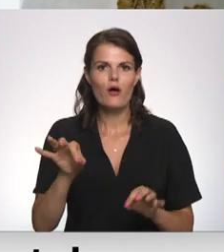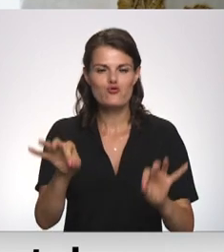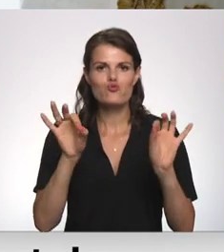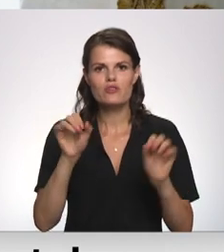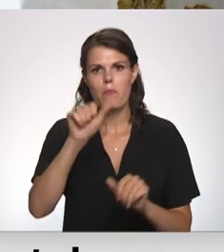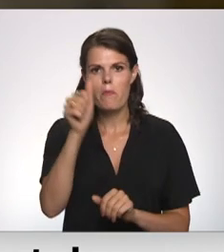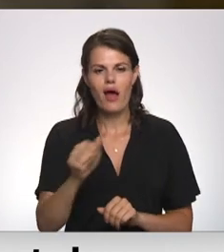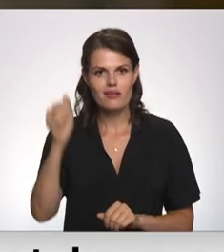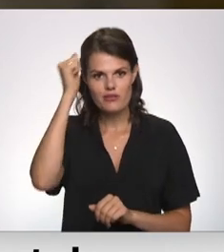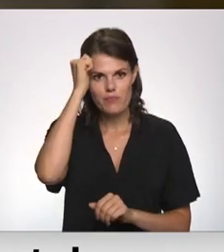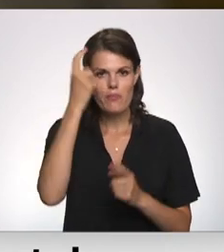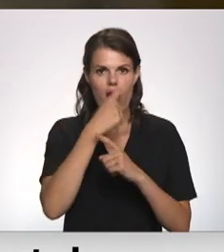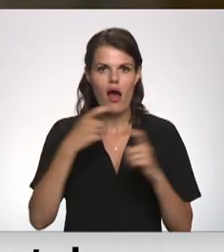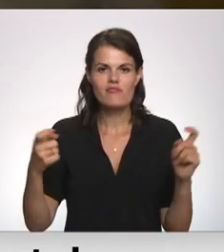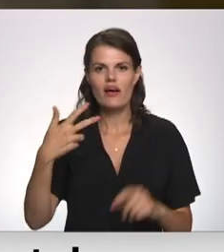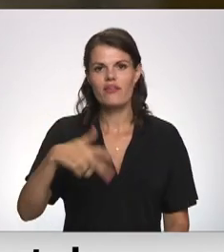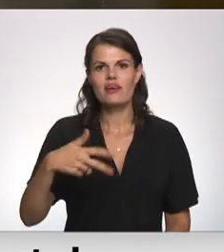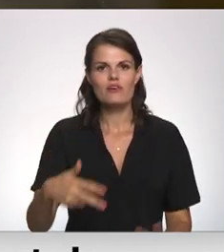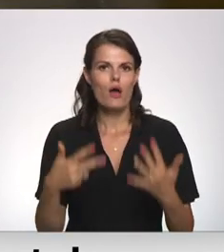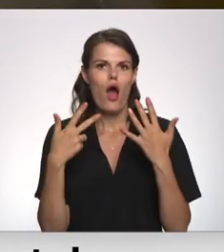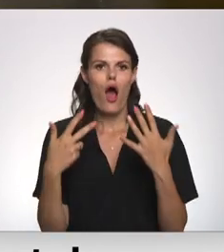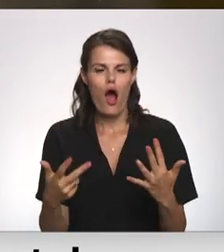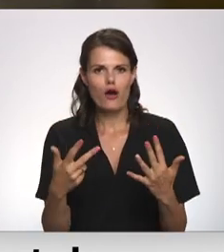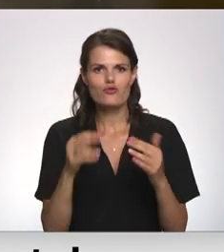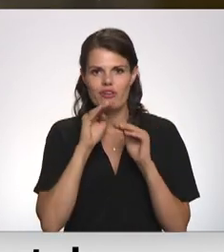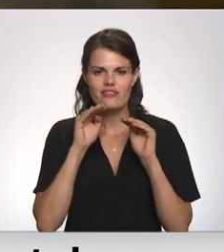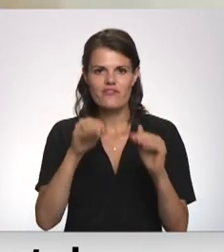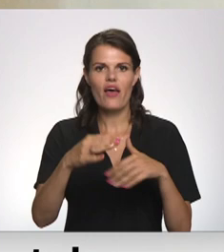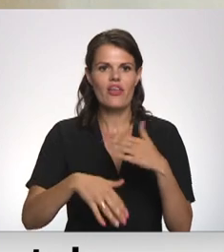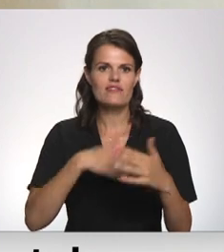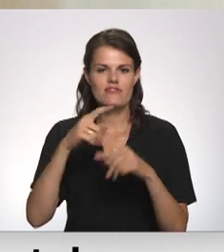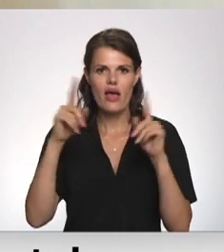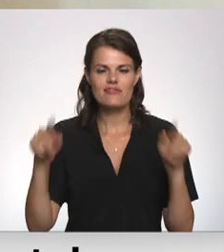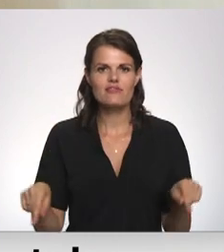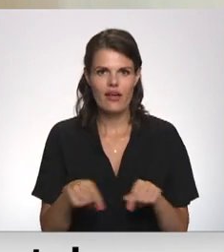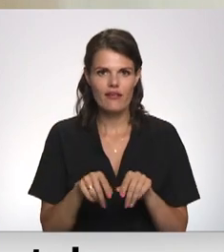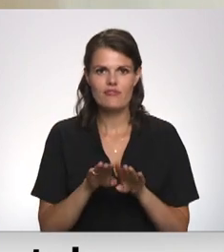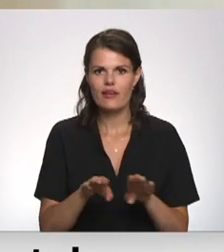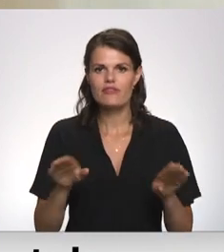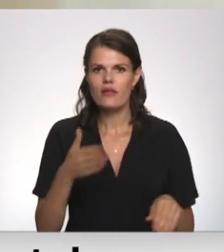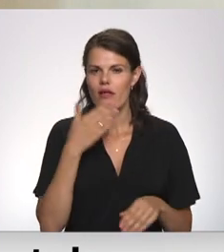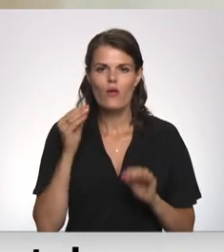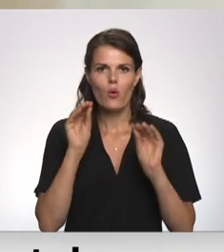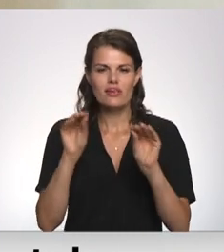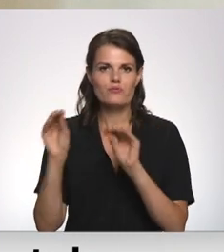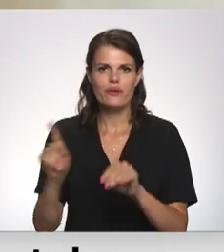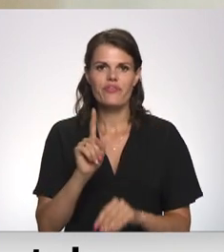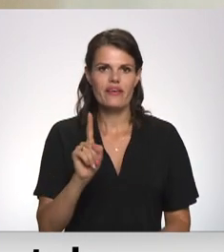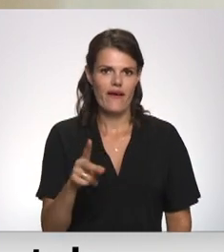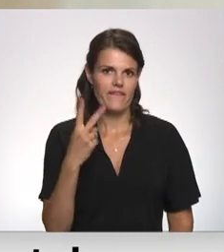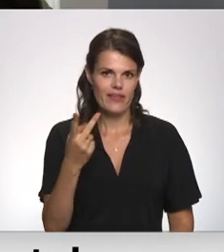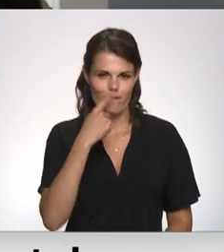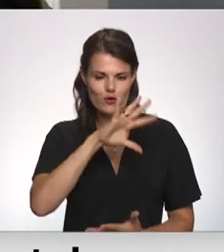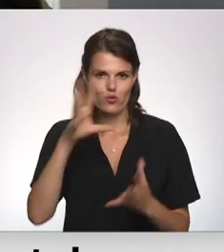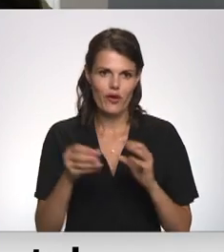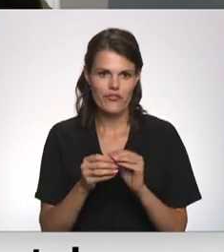mākslas pieminekļiem atzītas 38 sakrālās tekstīlijas. Izstādē nav eksponētas tikai divas no tām.